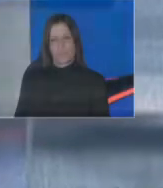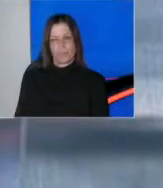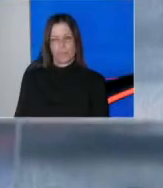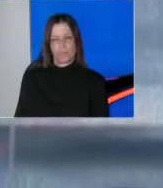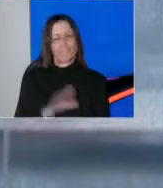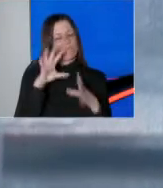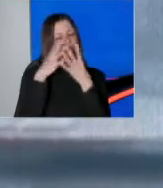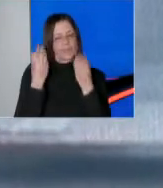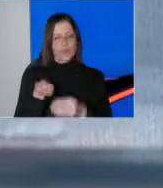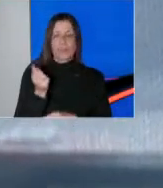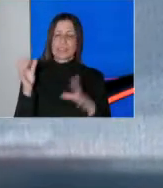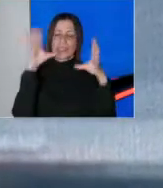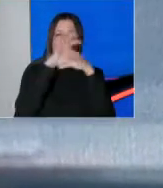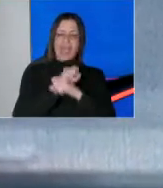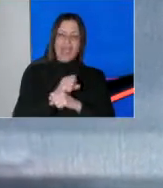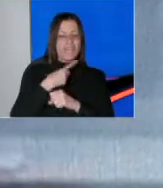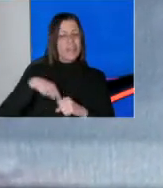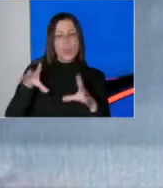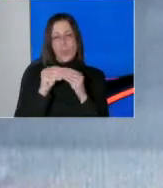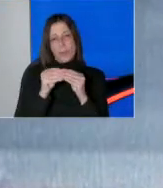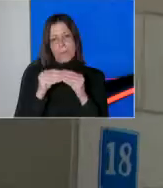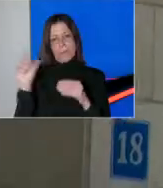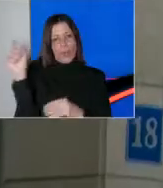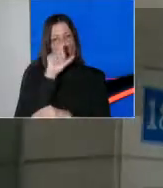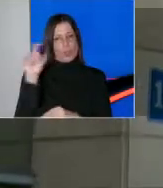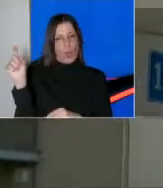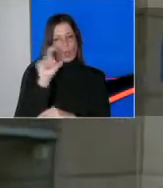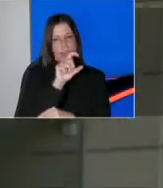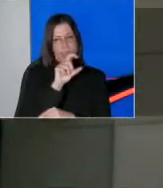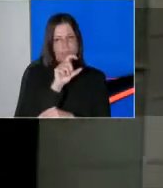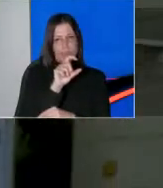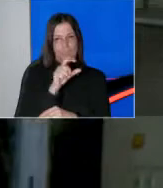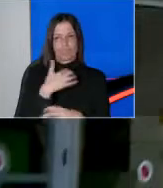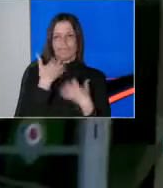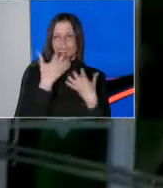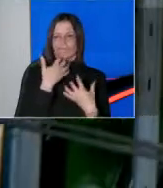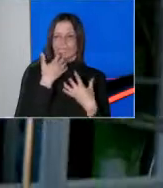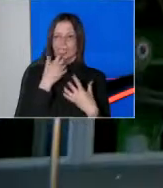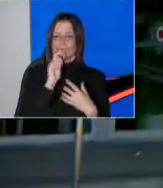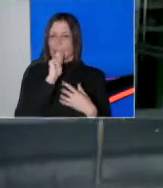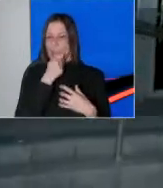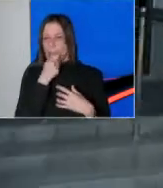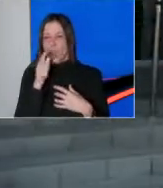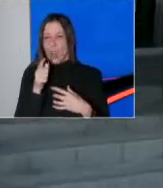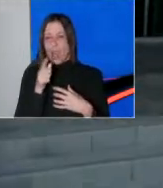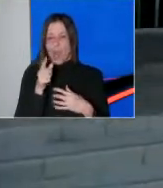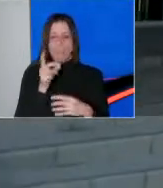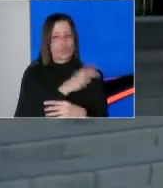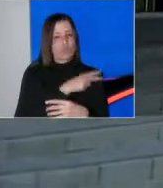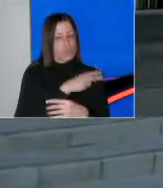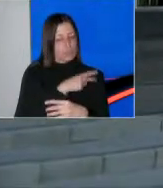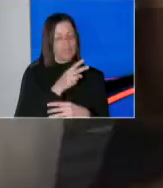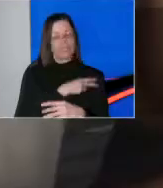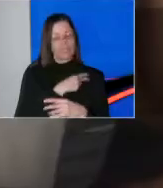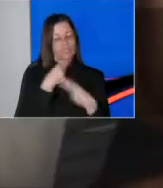ערב טוב לכם, כנסת הערב, אנחנו עם הכותרות. פרשת הריגול המשטרתי. במשטרה מודים